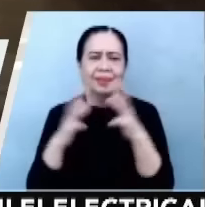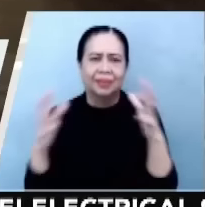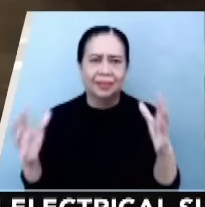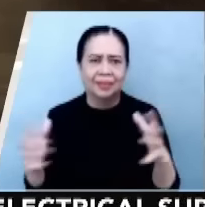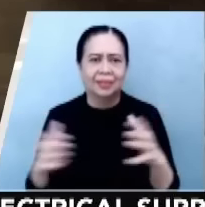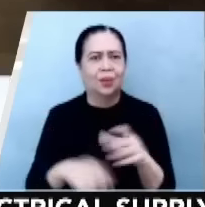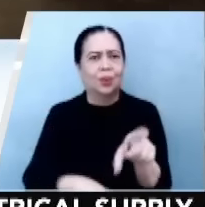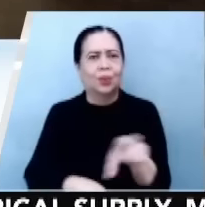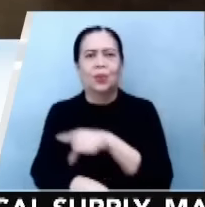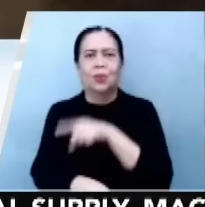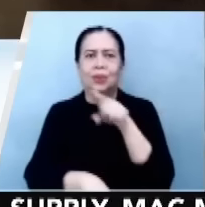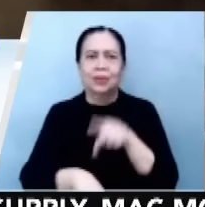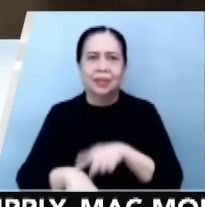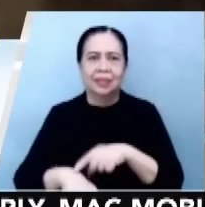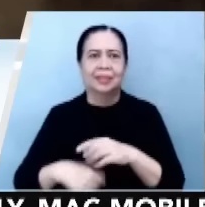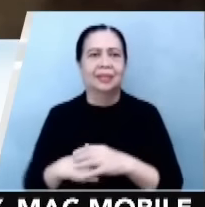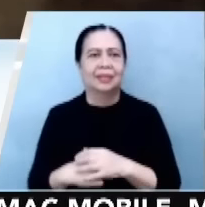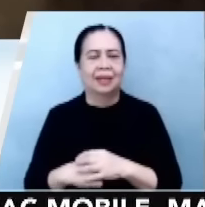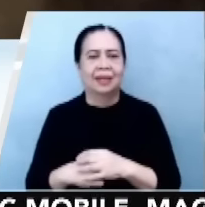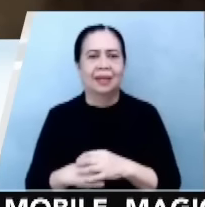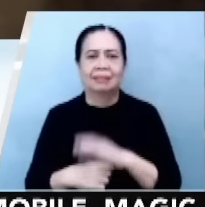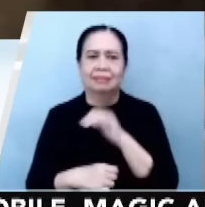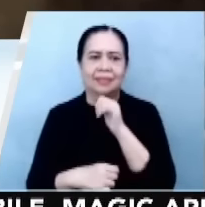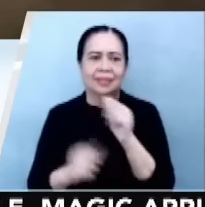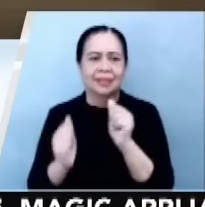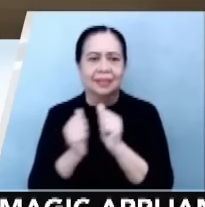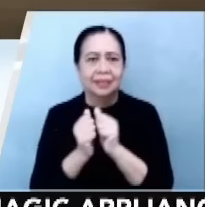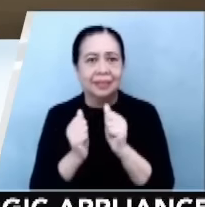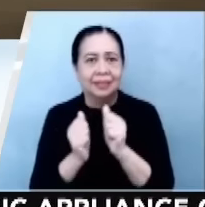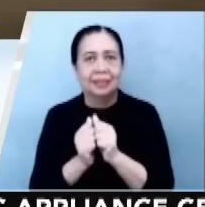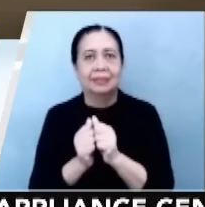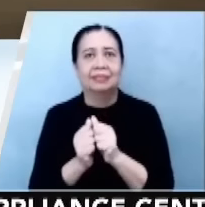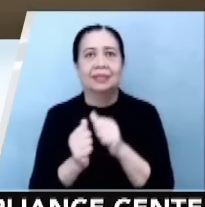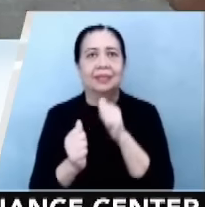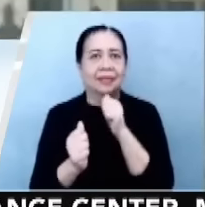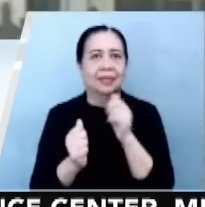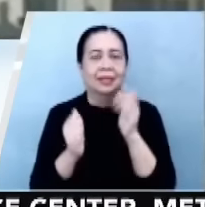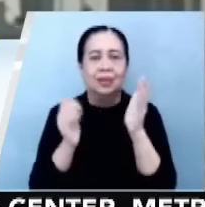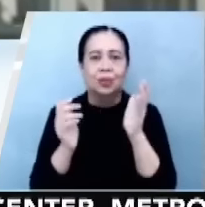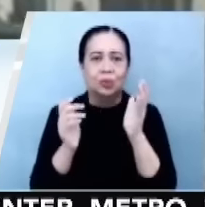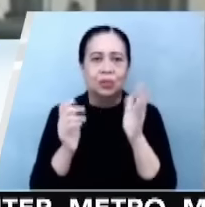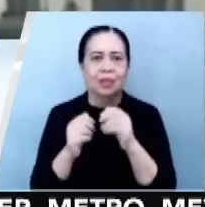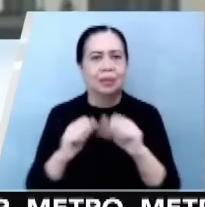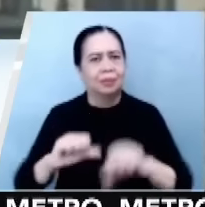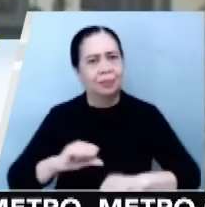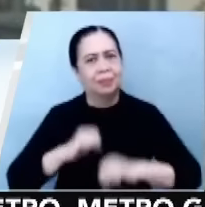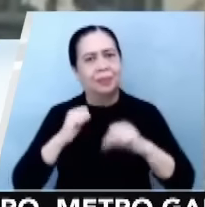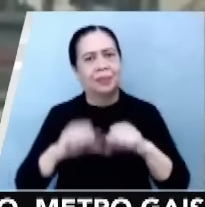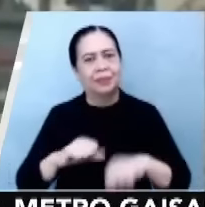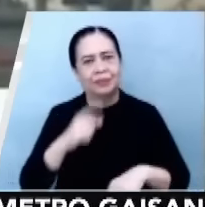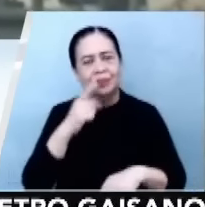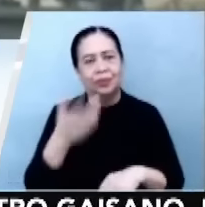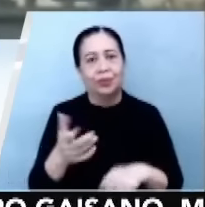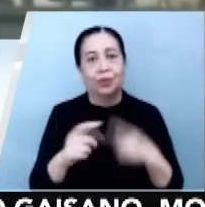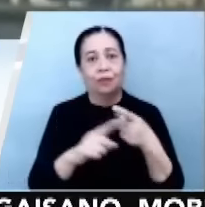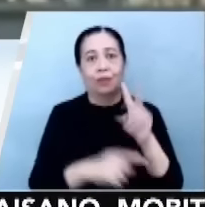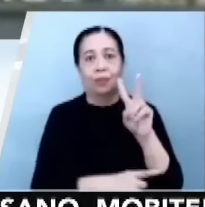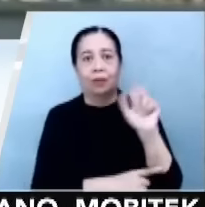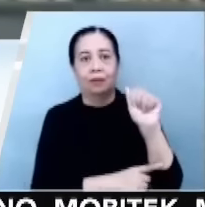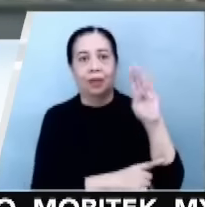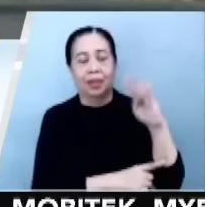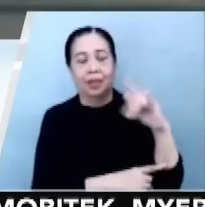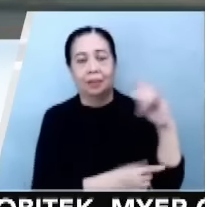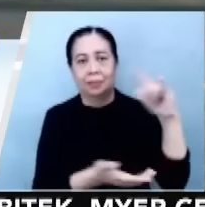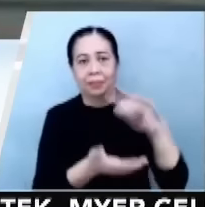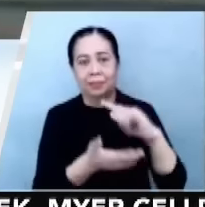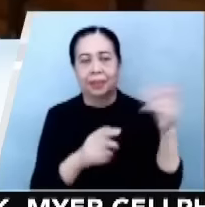nating hindi nagkakasama at nakakapag-usap. Proud na proud kami. Mula sa Villamor Airbase ay dadalhin ang mga